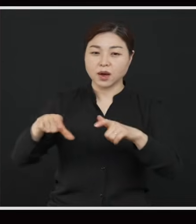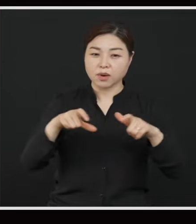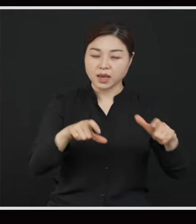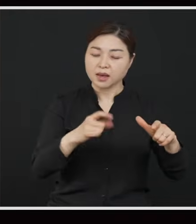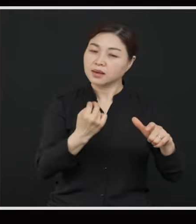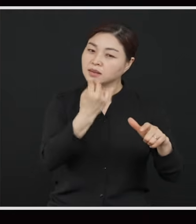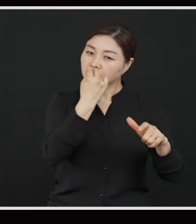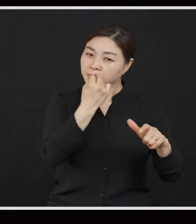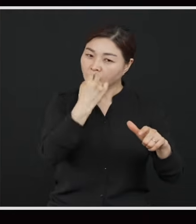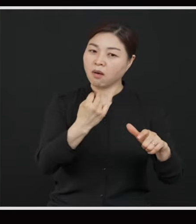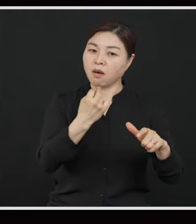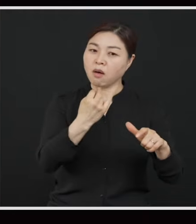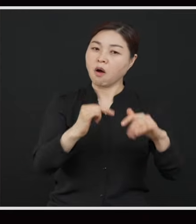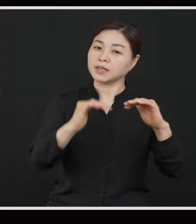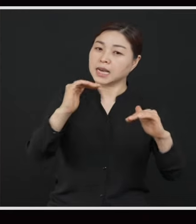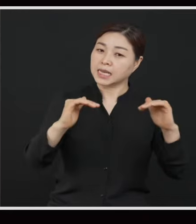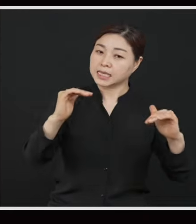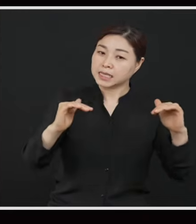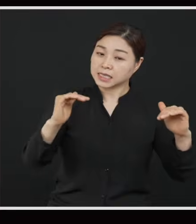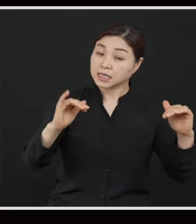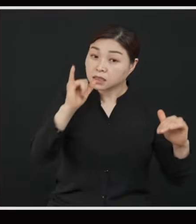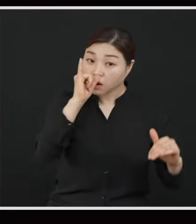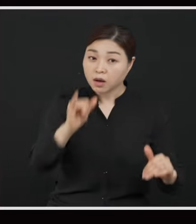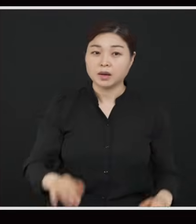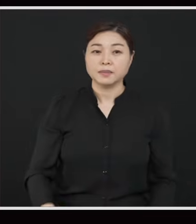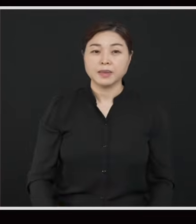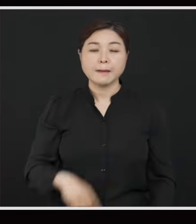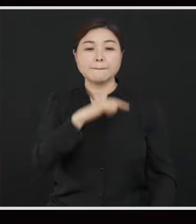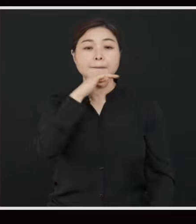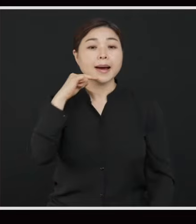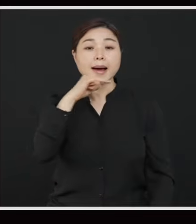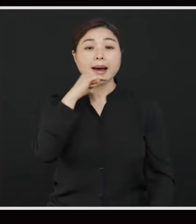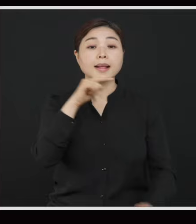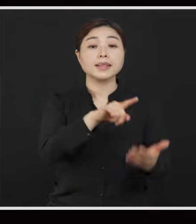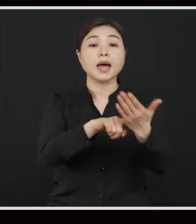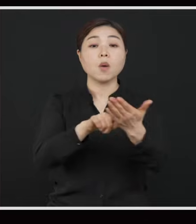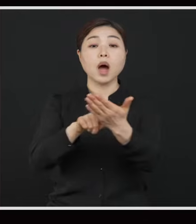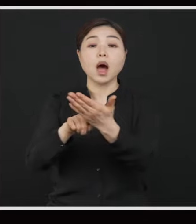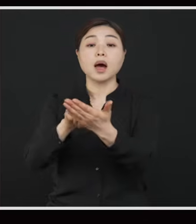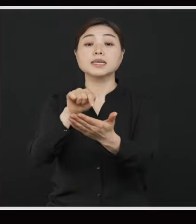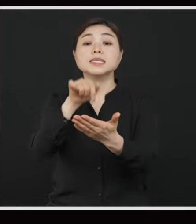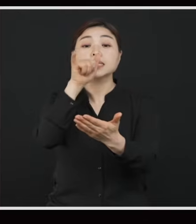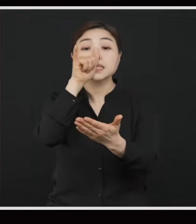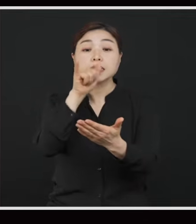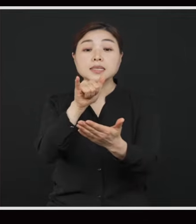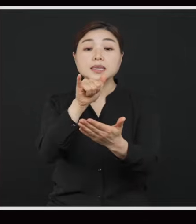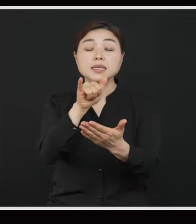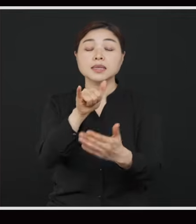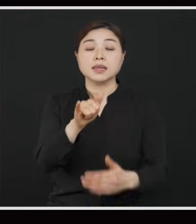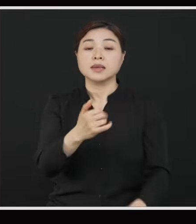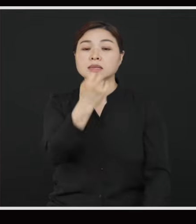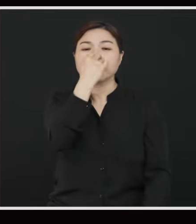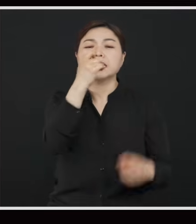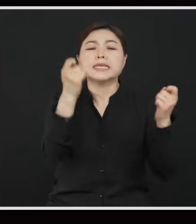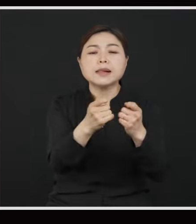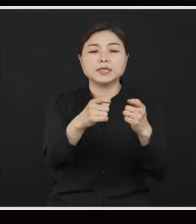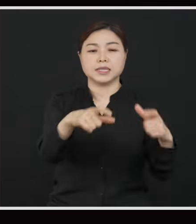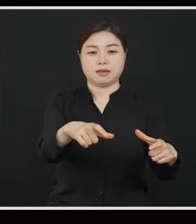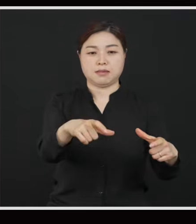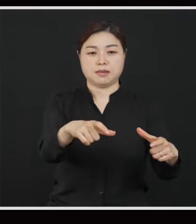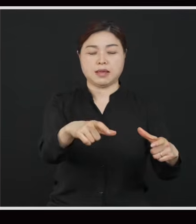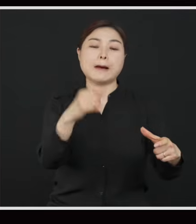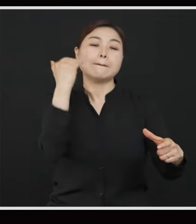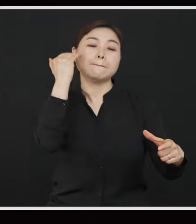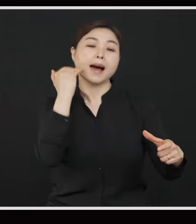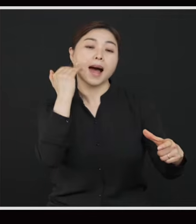지역적으로 사람들 기대 수명이 차이가 나느냐 보면 여기 빨간색으로 나타나는 지역이 기대 수명이 짧은 지역입니다.